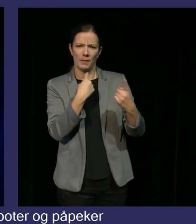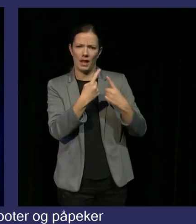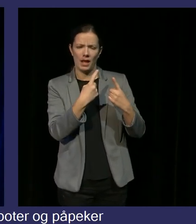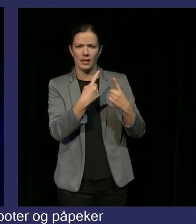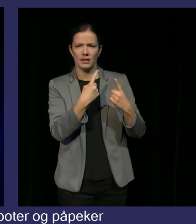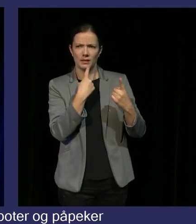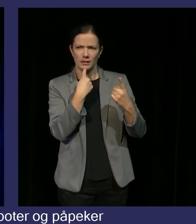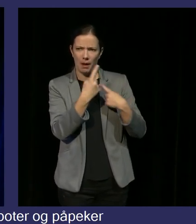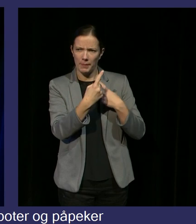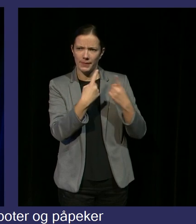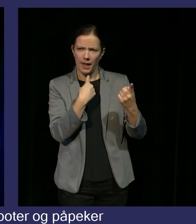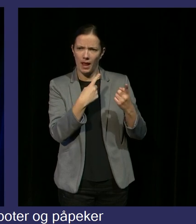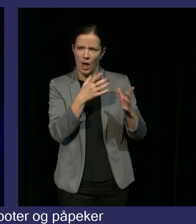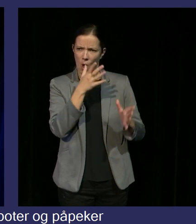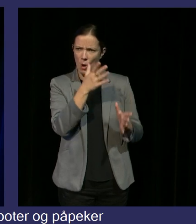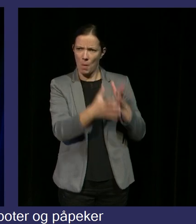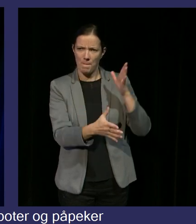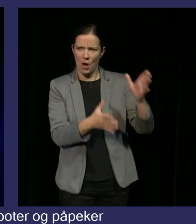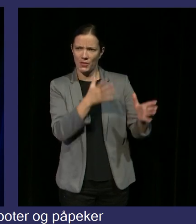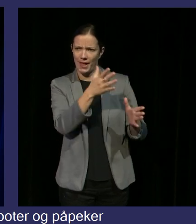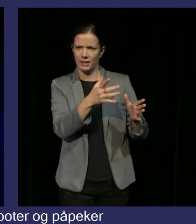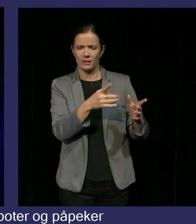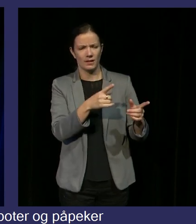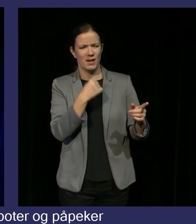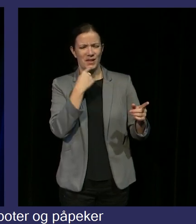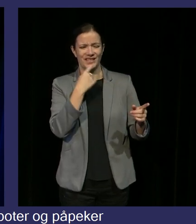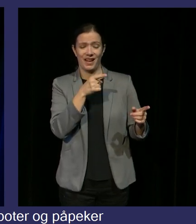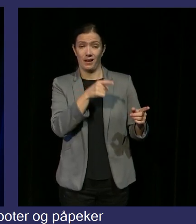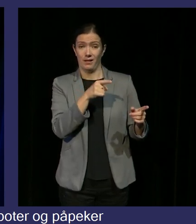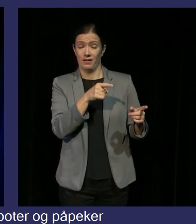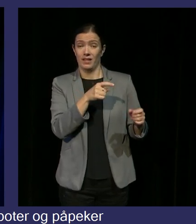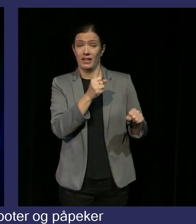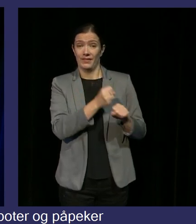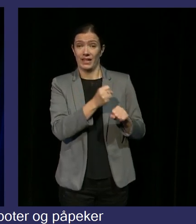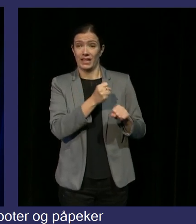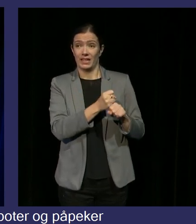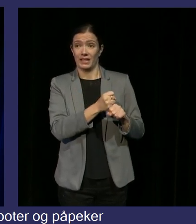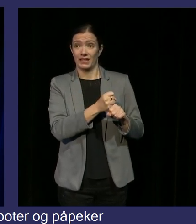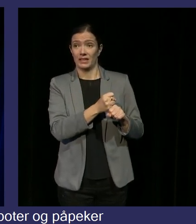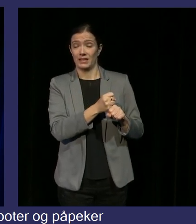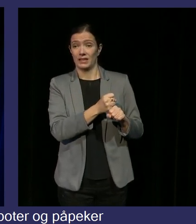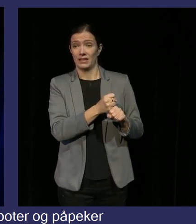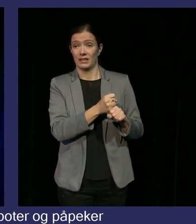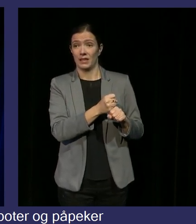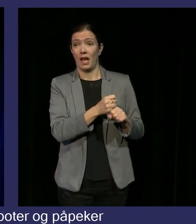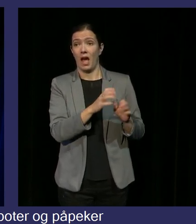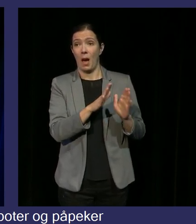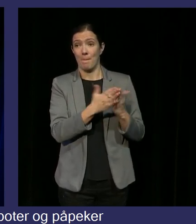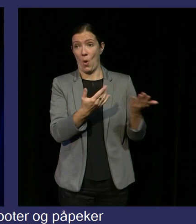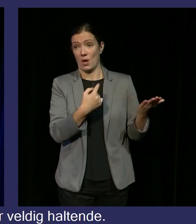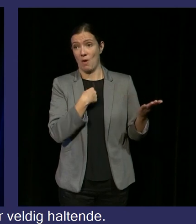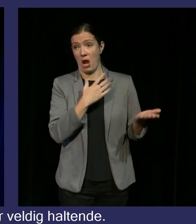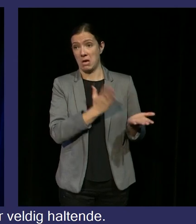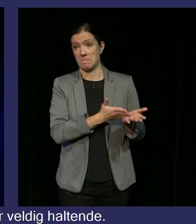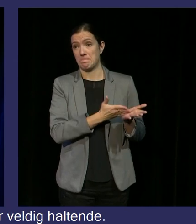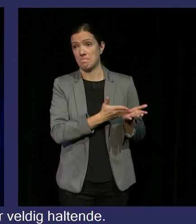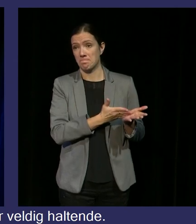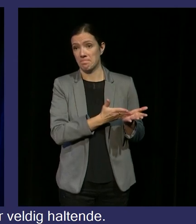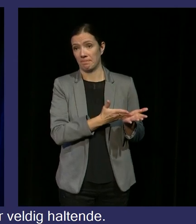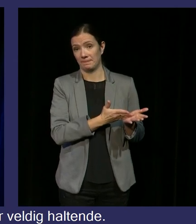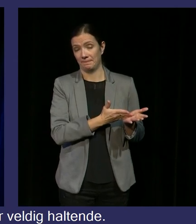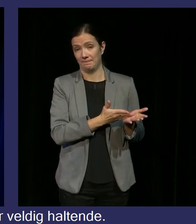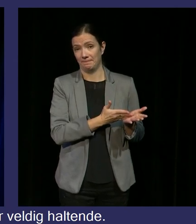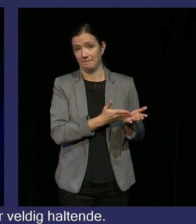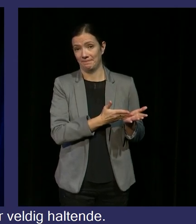ja, samtaleroboter, og påpeker at de utelukkende snakker bokmål, og at